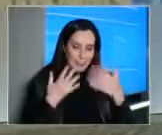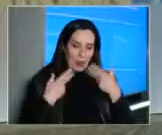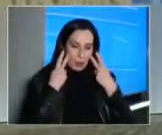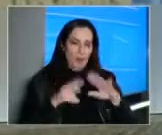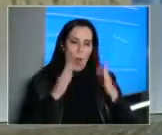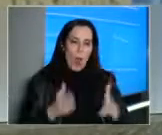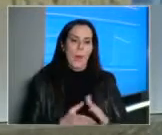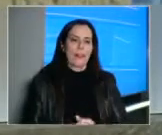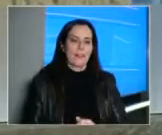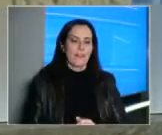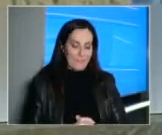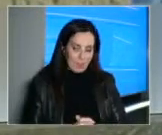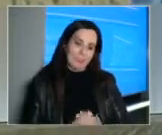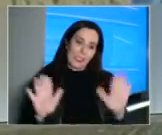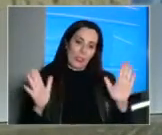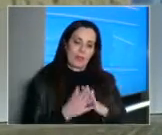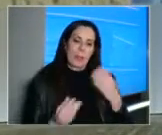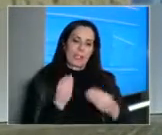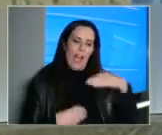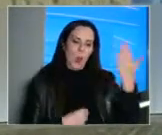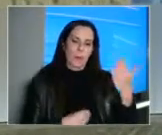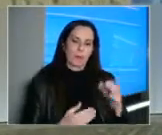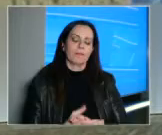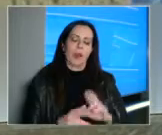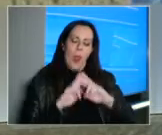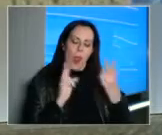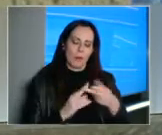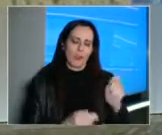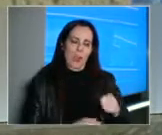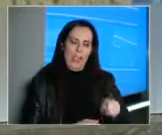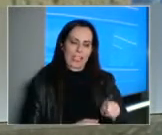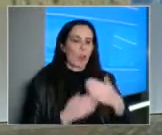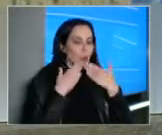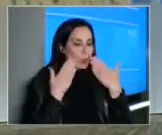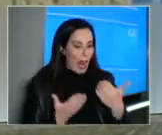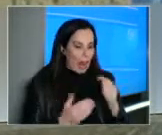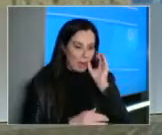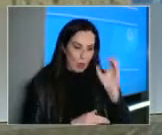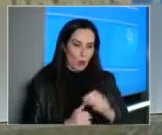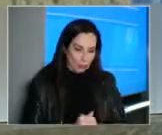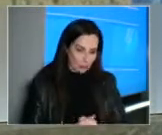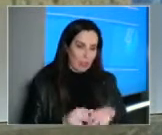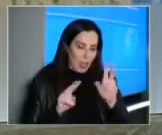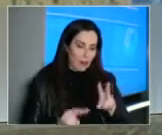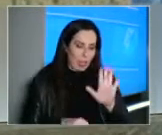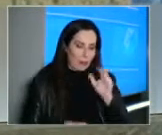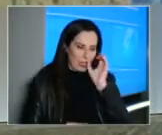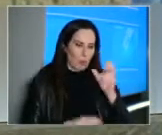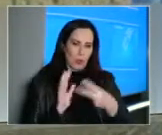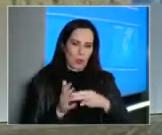באולפן. ועד כאן, משחק חוץ, המגזין העולמי של ערוץ כנסת. תודה לכם הצופים. אפשר אגב